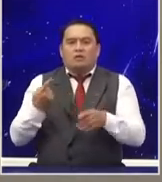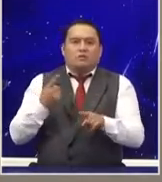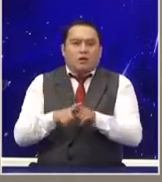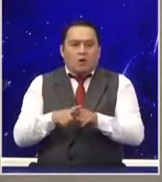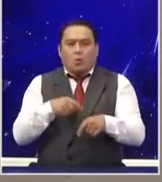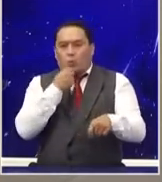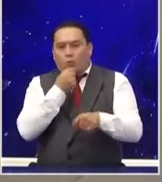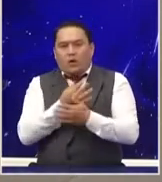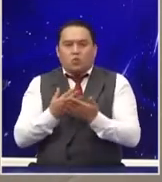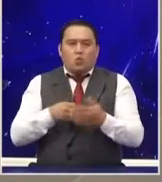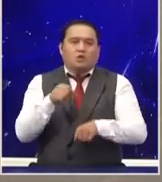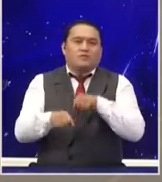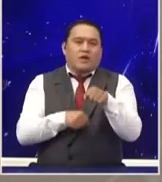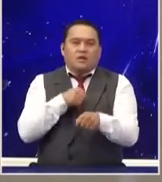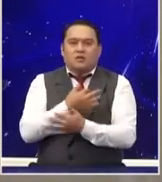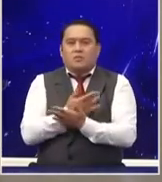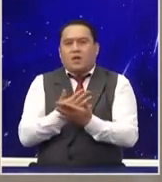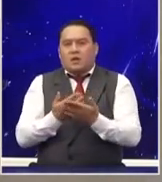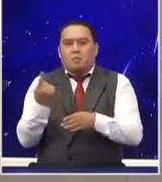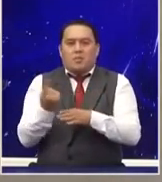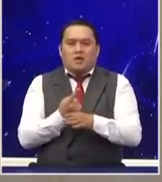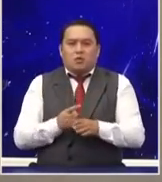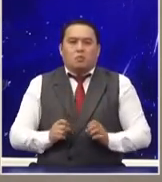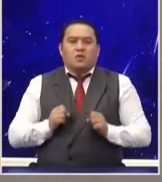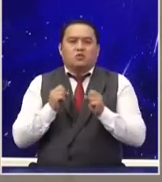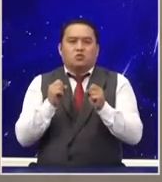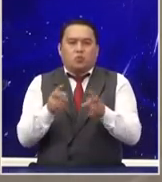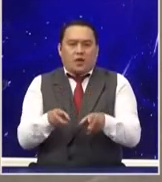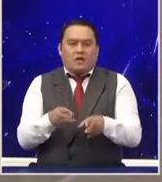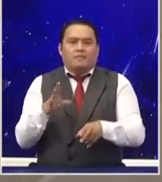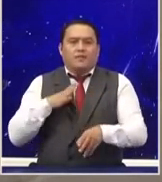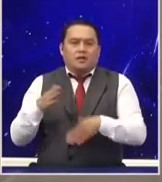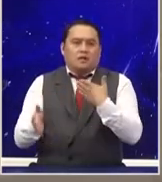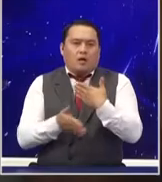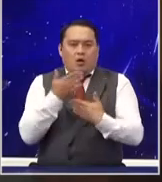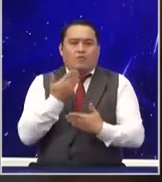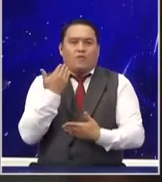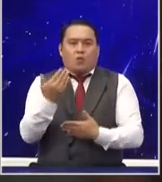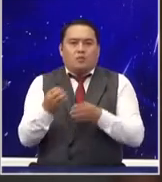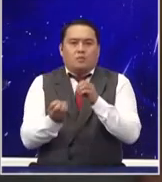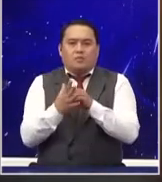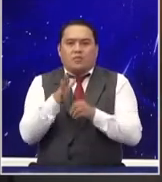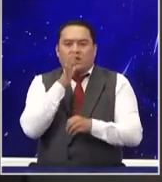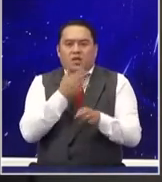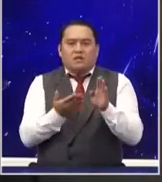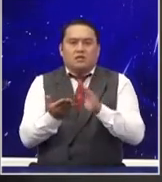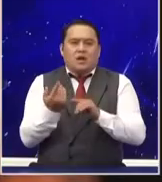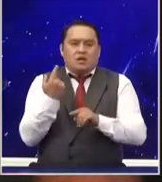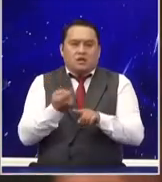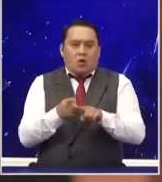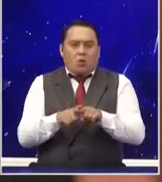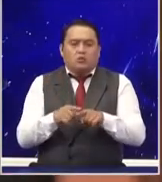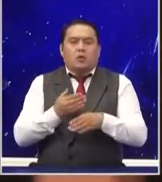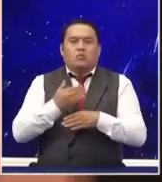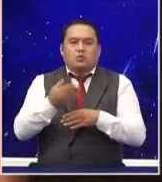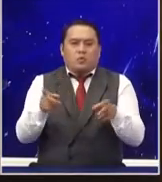техника, продукты питания, велосипеды. Первое преступление, за которое понес уголовное наказание, вор-рецидивист совершил в 15 лет.